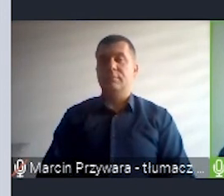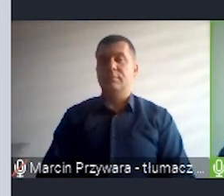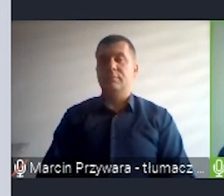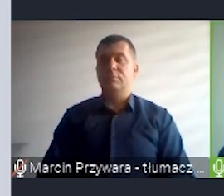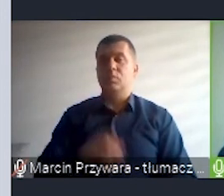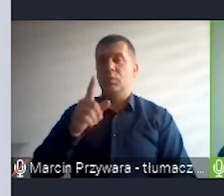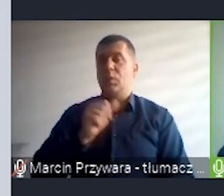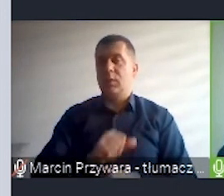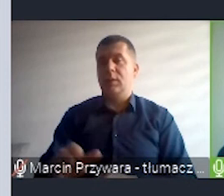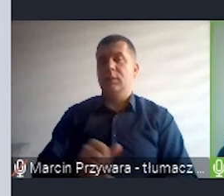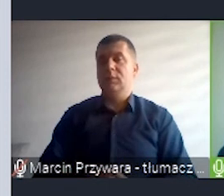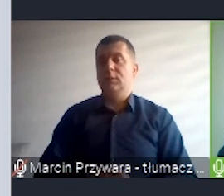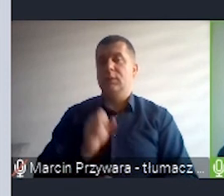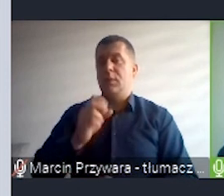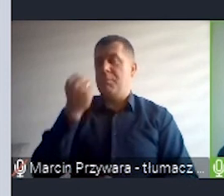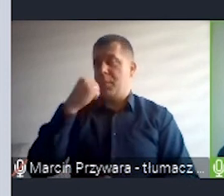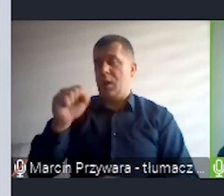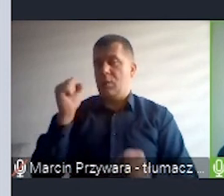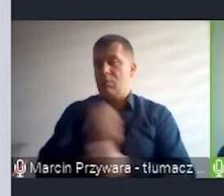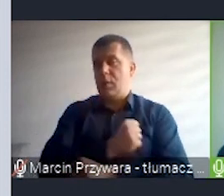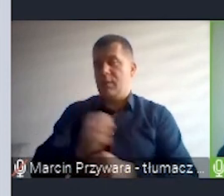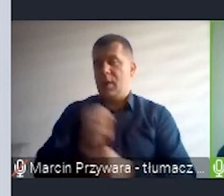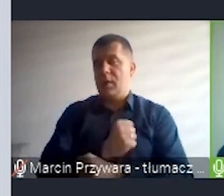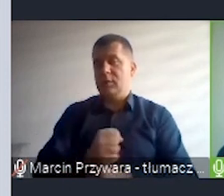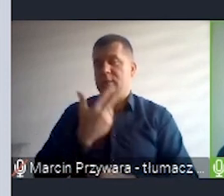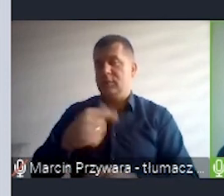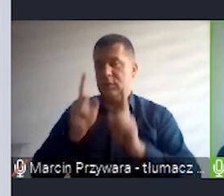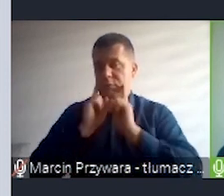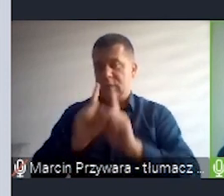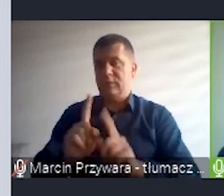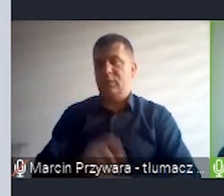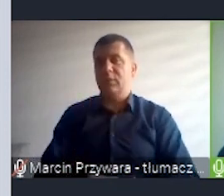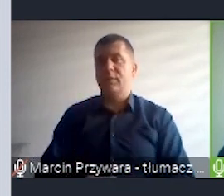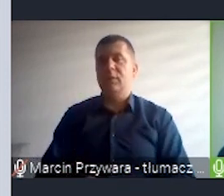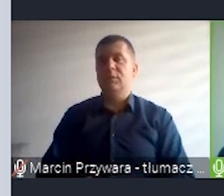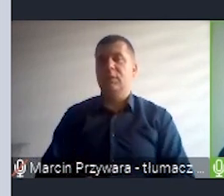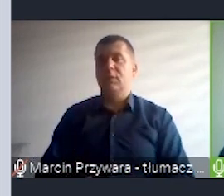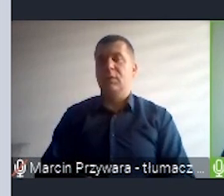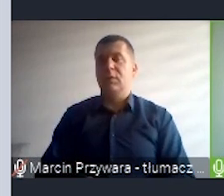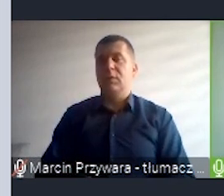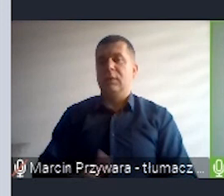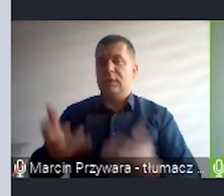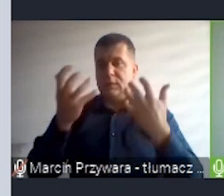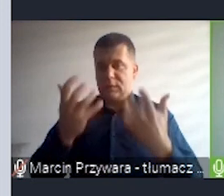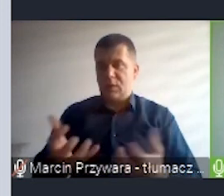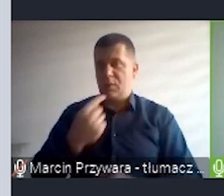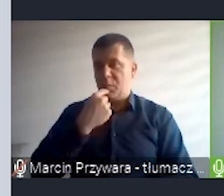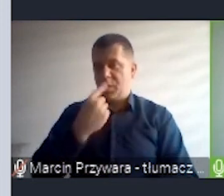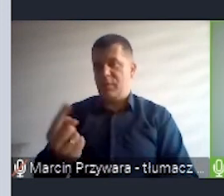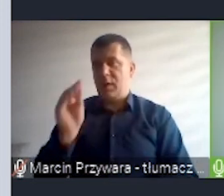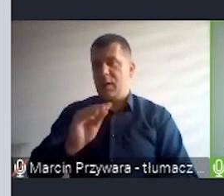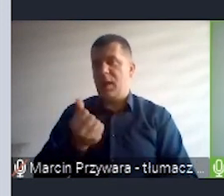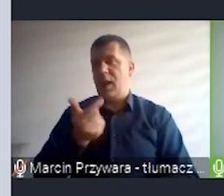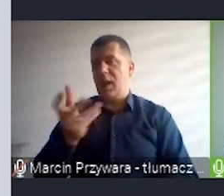Więc to jest taki bardzo poważny rodzaj nieprawidłowości. Natomiast chciałbym też powiedzieć jeszcze w